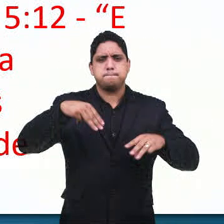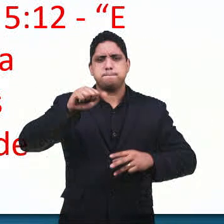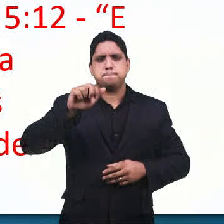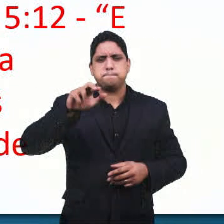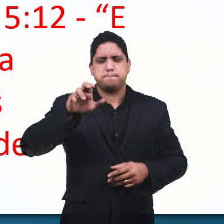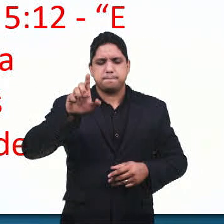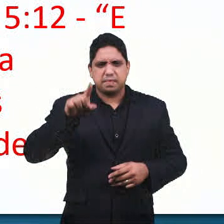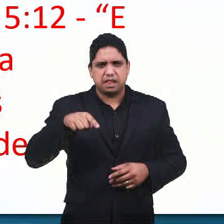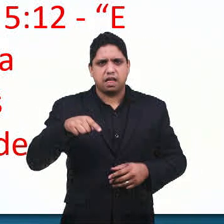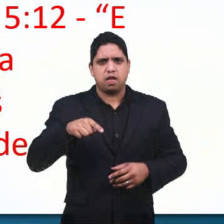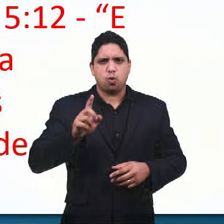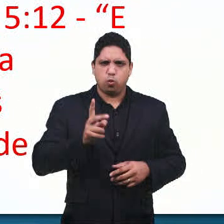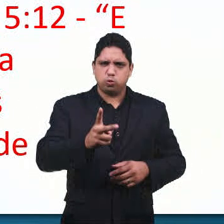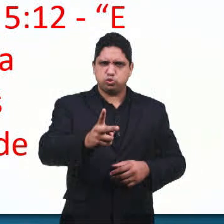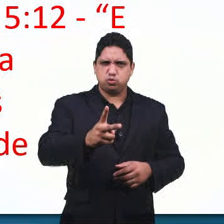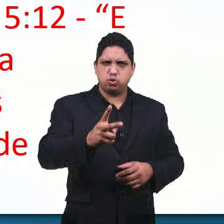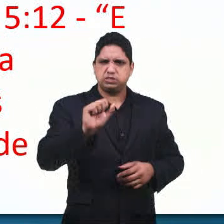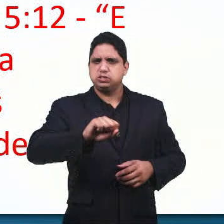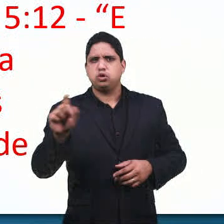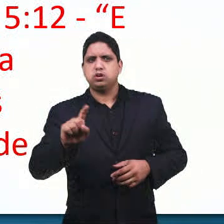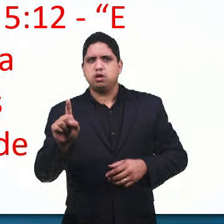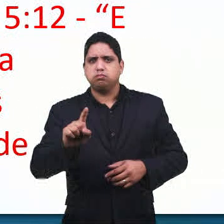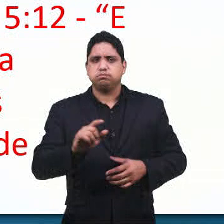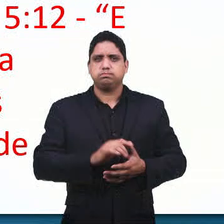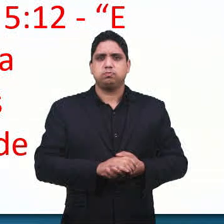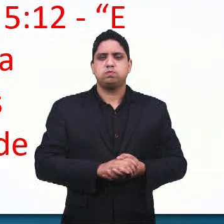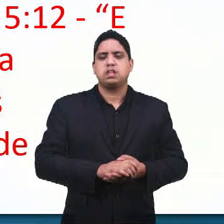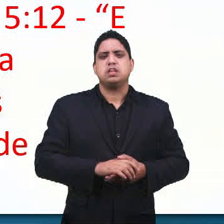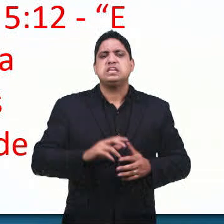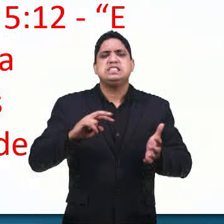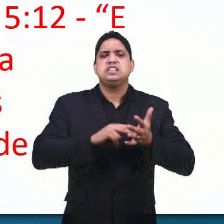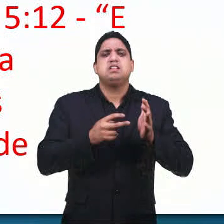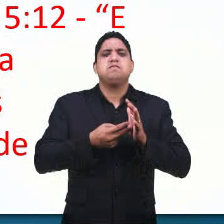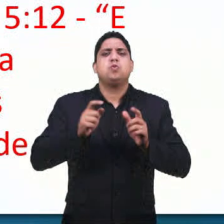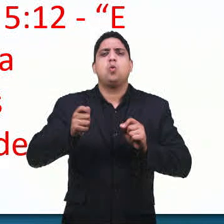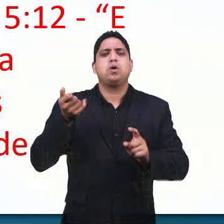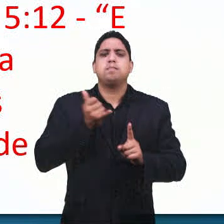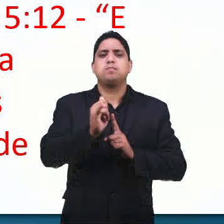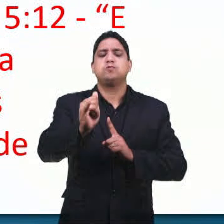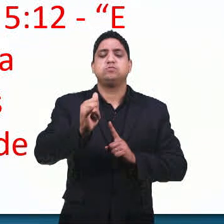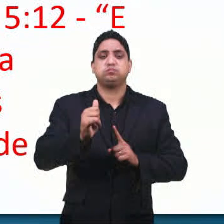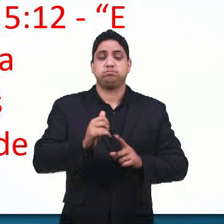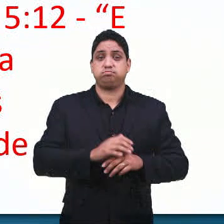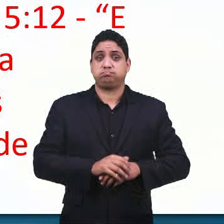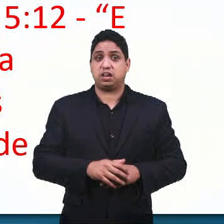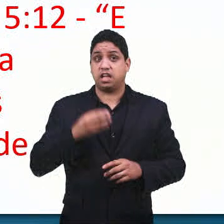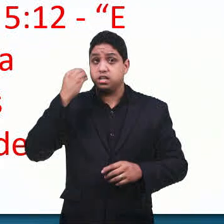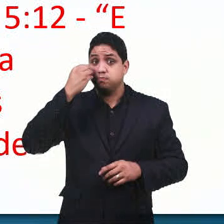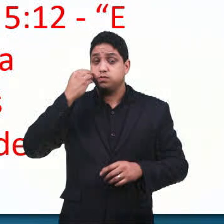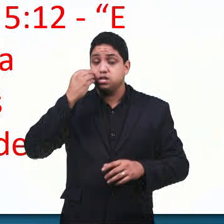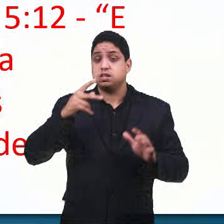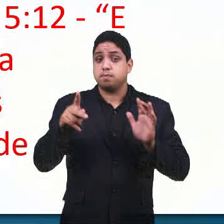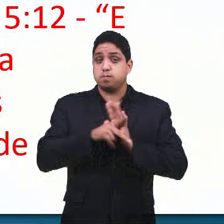la manne a continué à tomber du ciel. Quelle est l'application prophétique de cette expérience